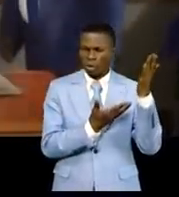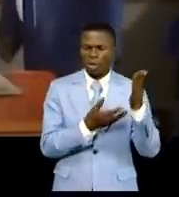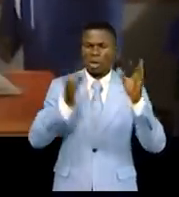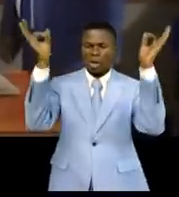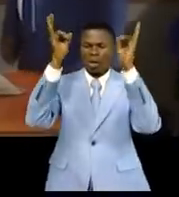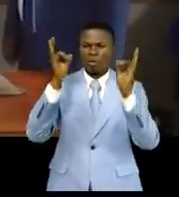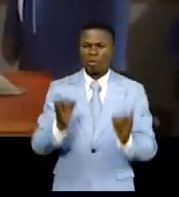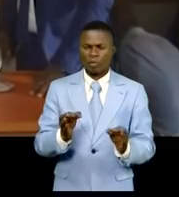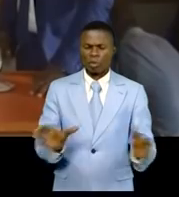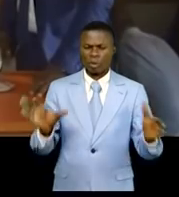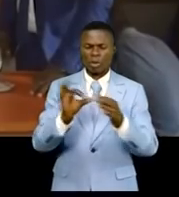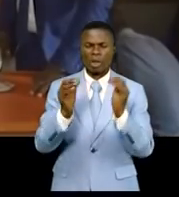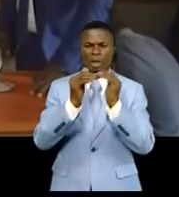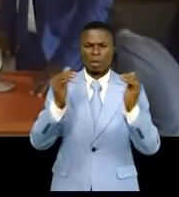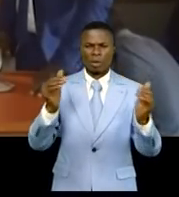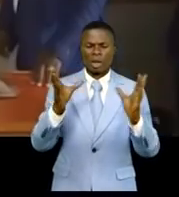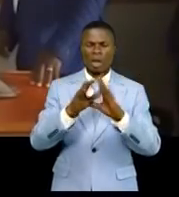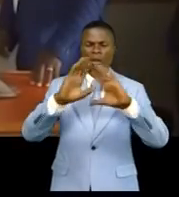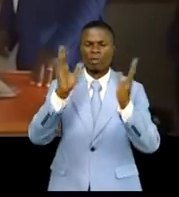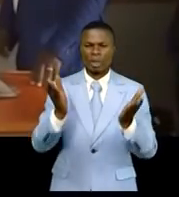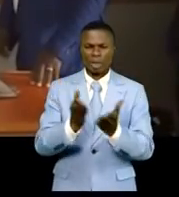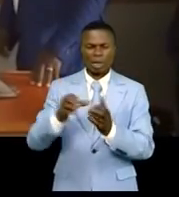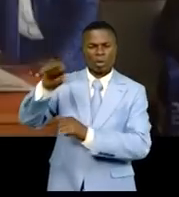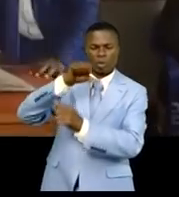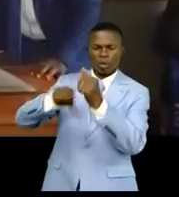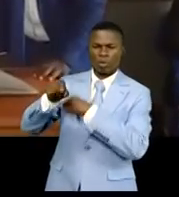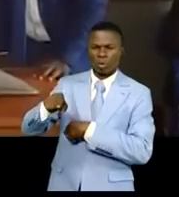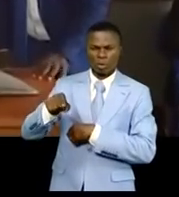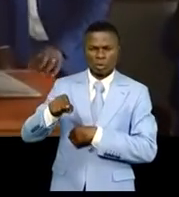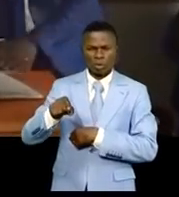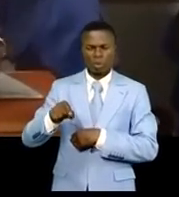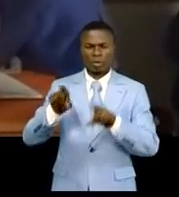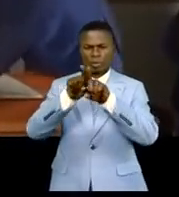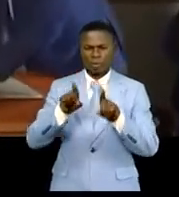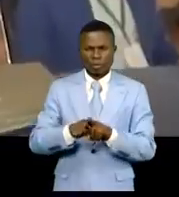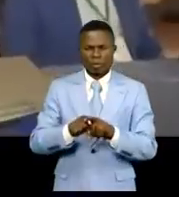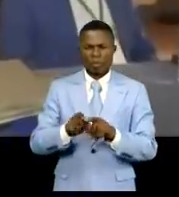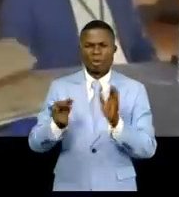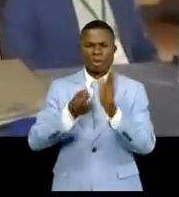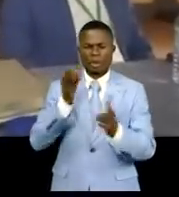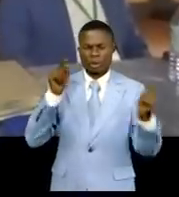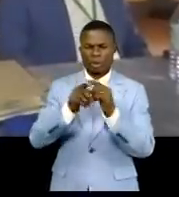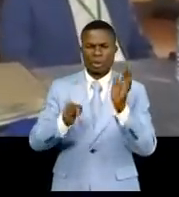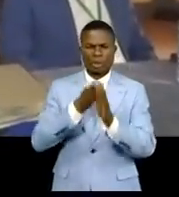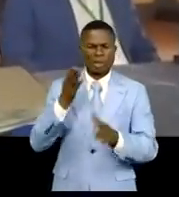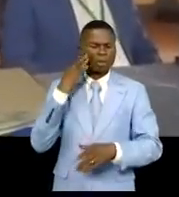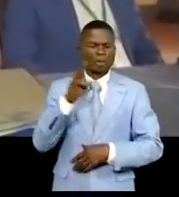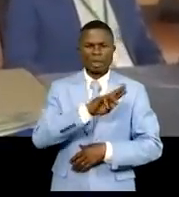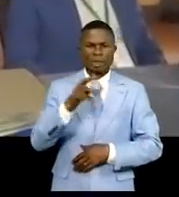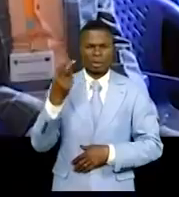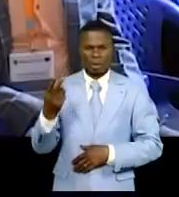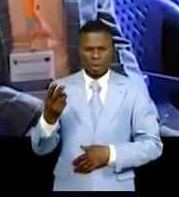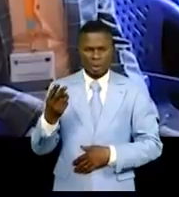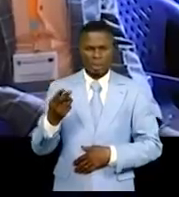la cohabitation pacifique avec les communautés riveraines, tenu à Iziro du 13 au 14 mars 2020, sous